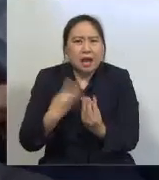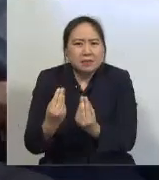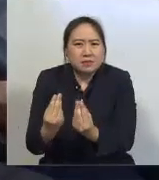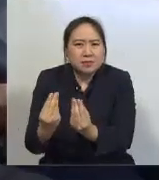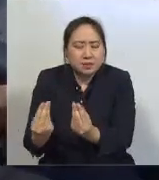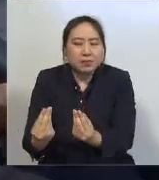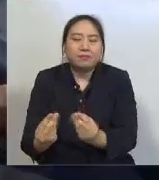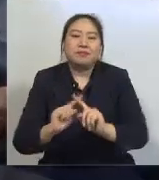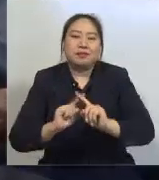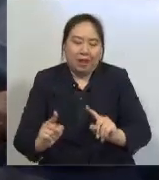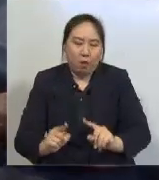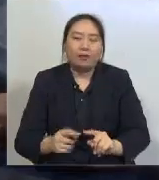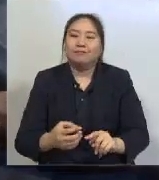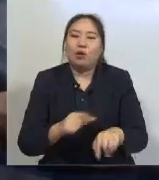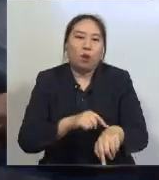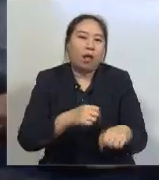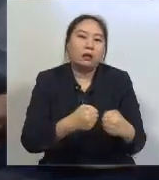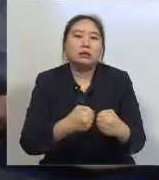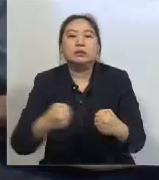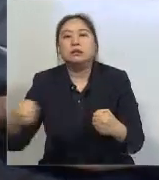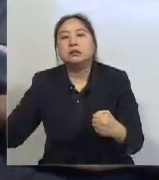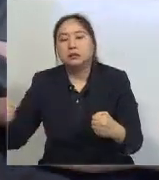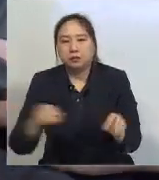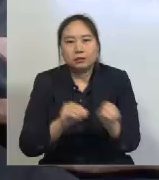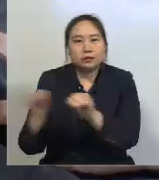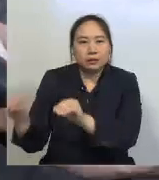นก็ทำให้ช้าไปครับ